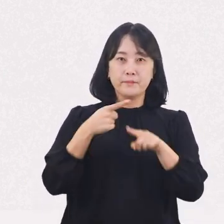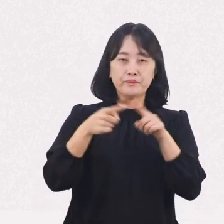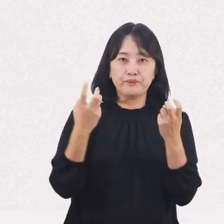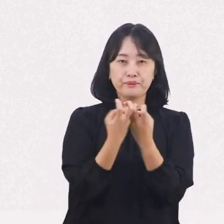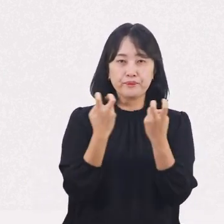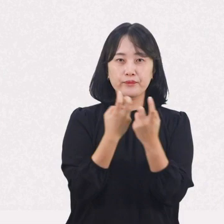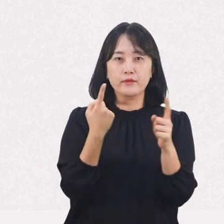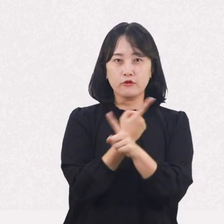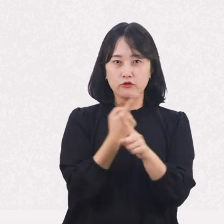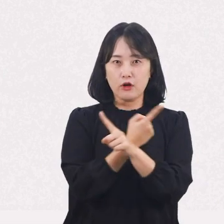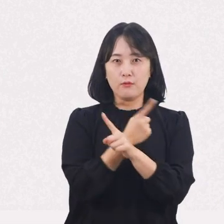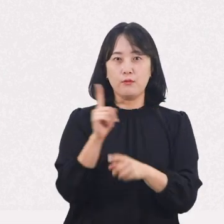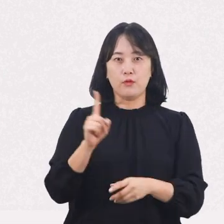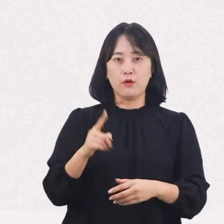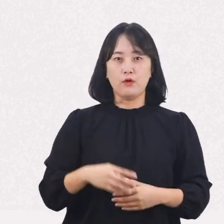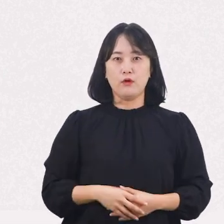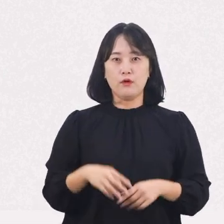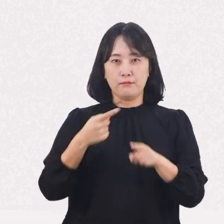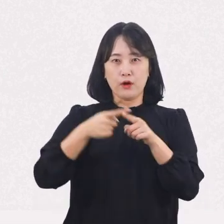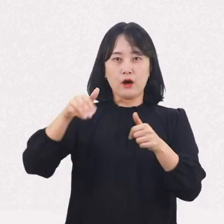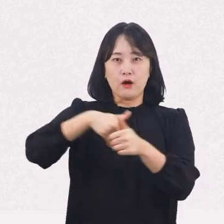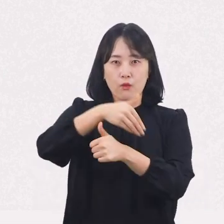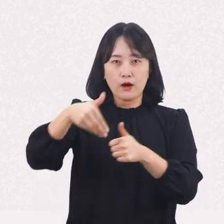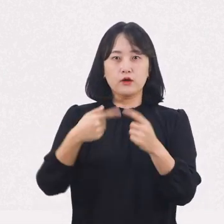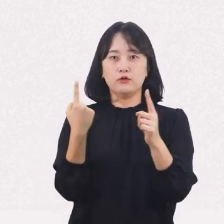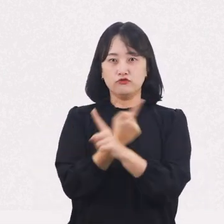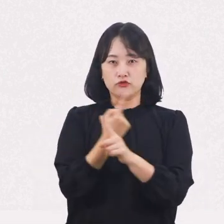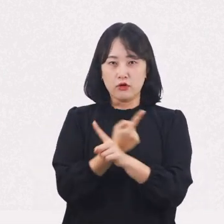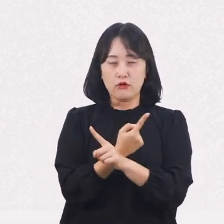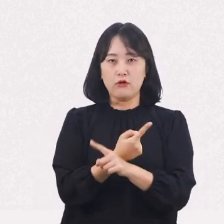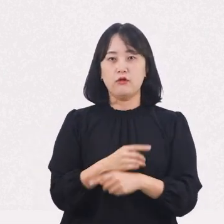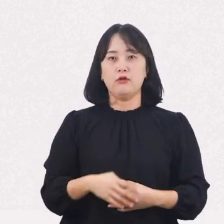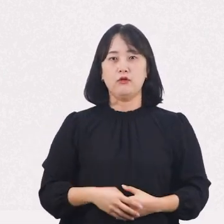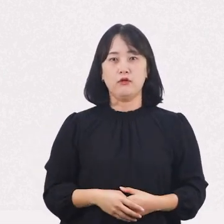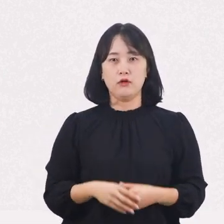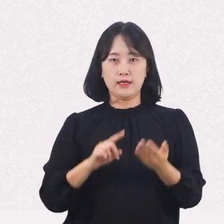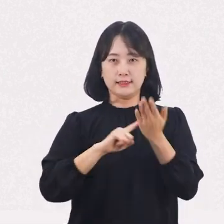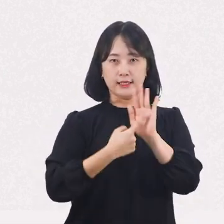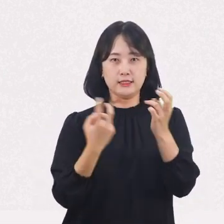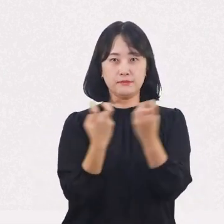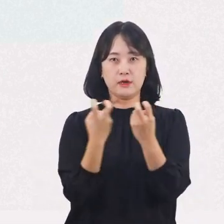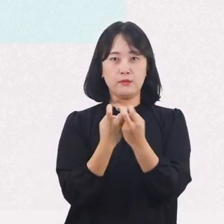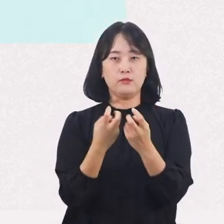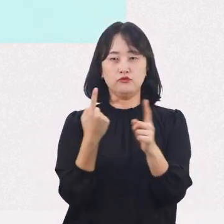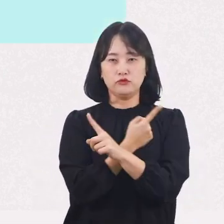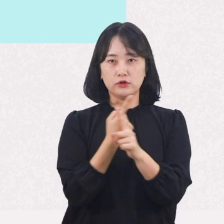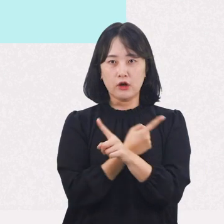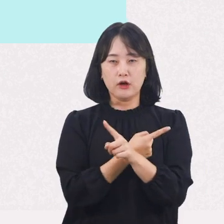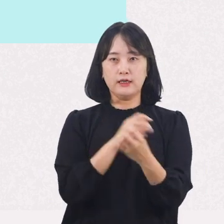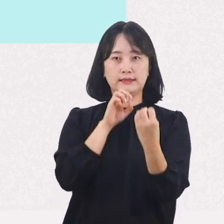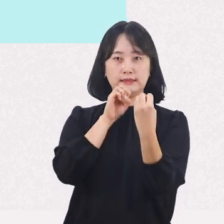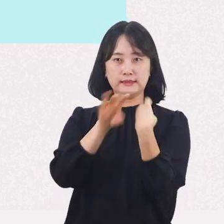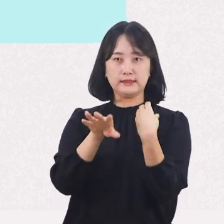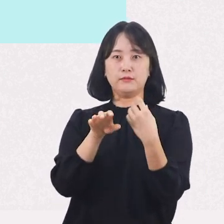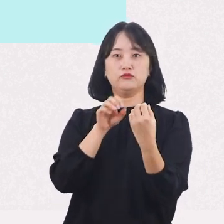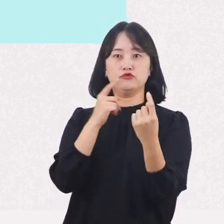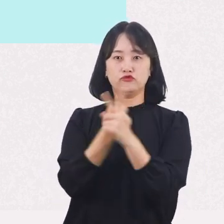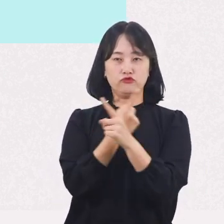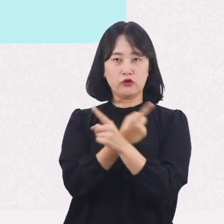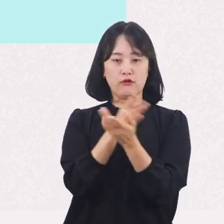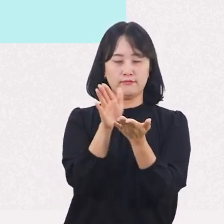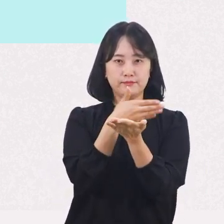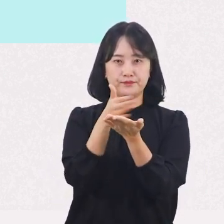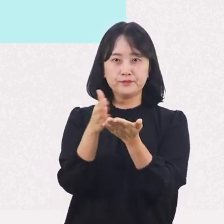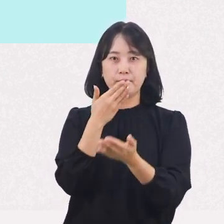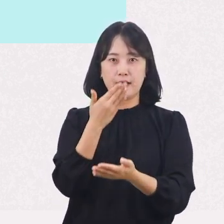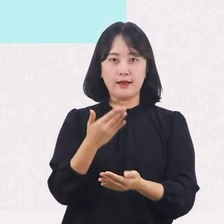방법의 수정은 크게 평가 환경의 수정, 평가 제시 방법의 수정, 평가 응답의 수정으로 나누어